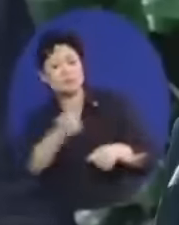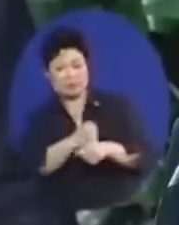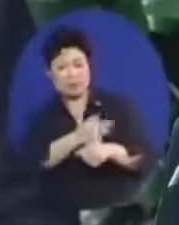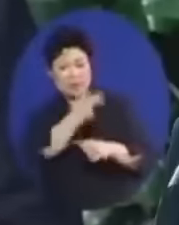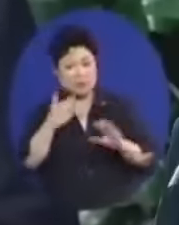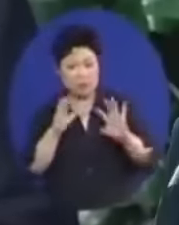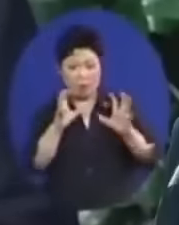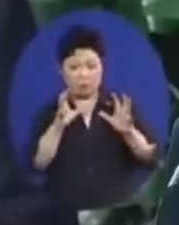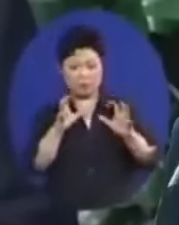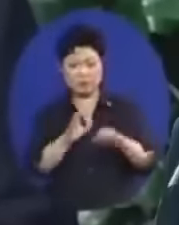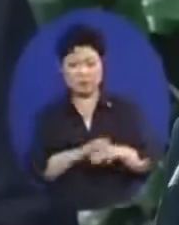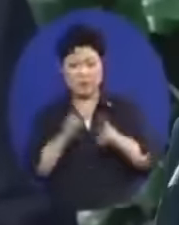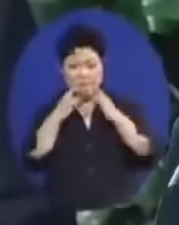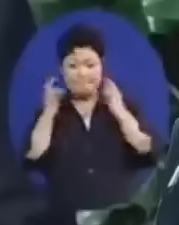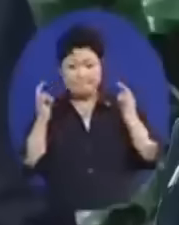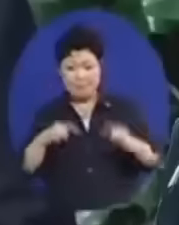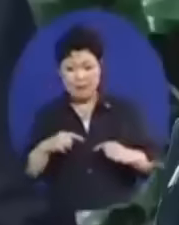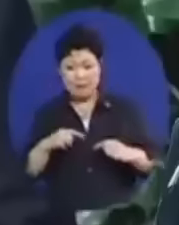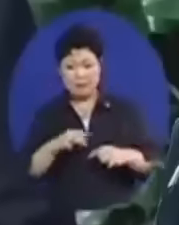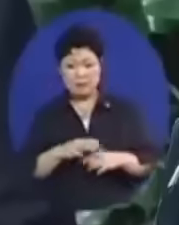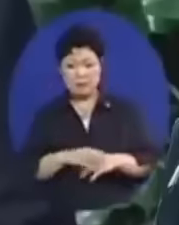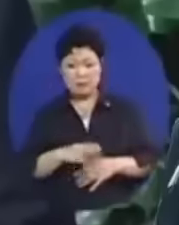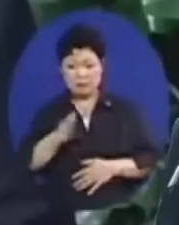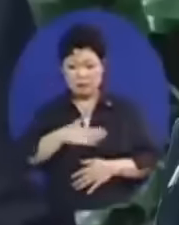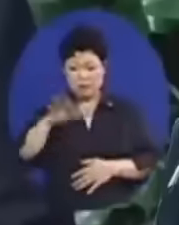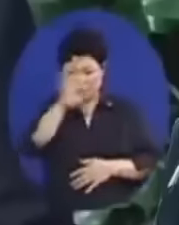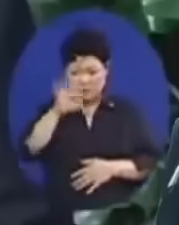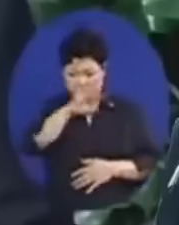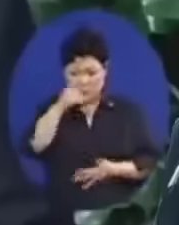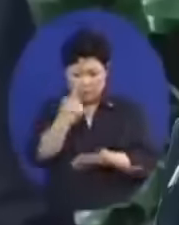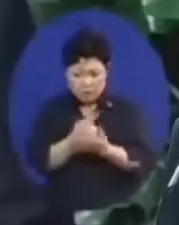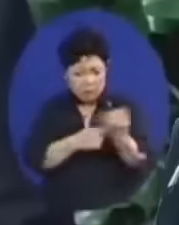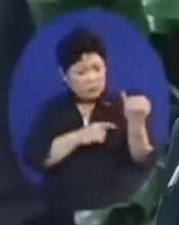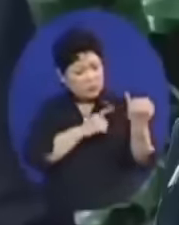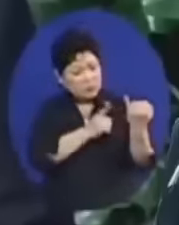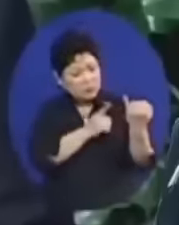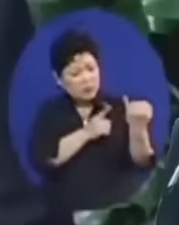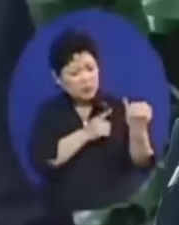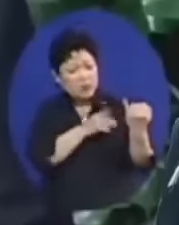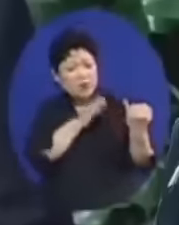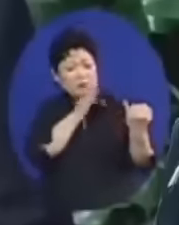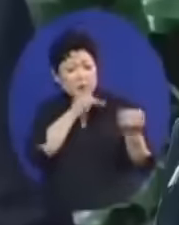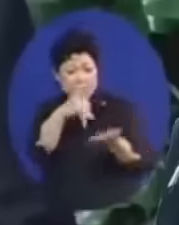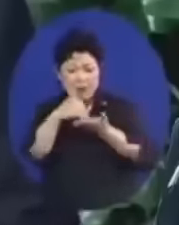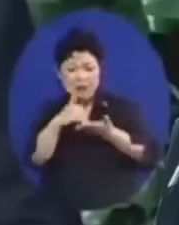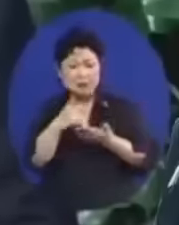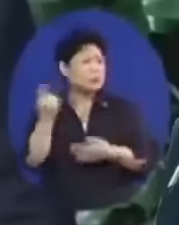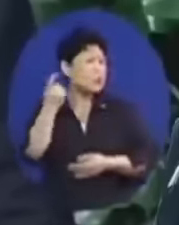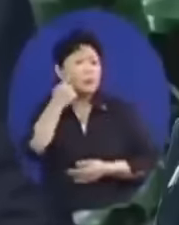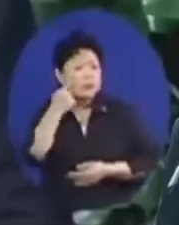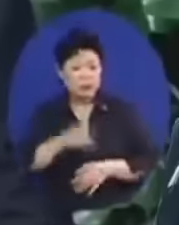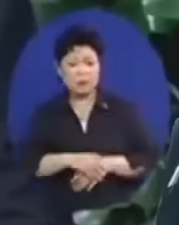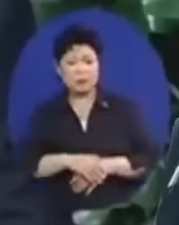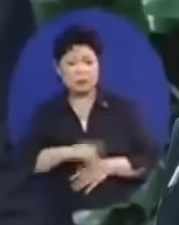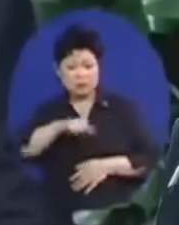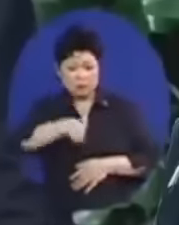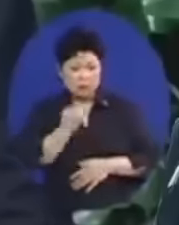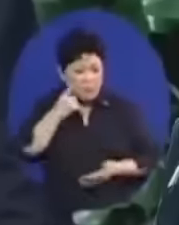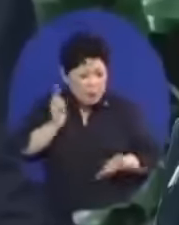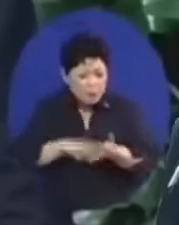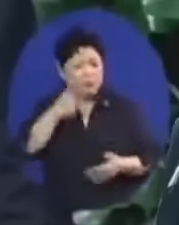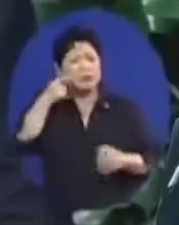영국에서 파리로 내게 와서 나를 찾아달라는 그 부인의 하소연을 들어보십시오. 자기를 찾지